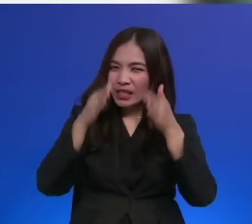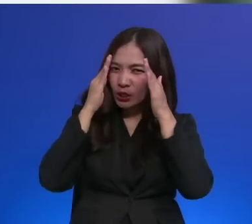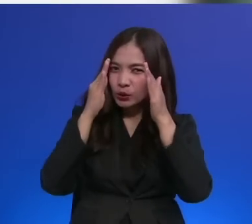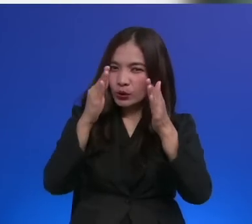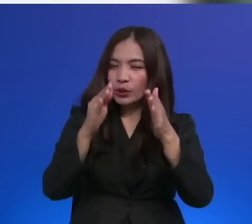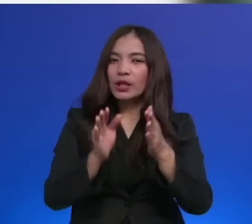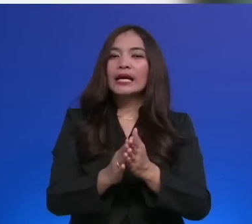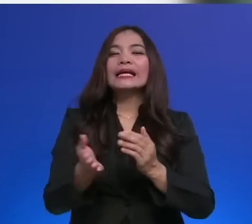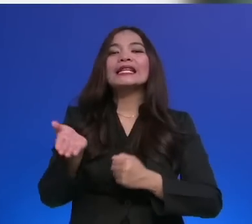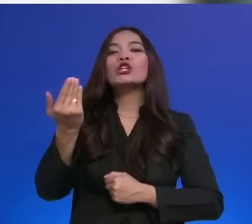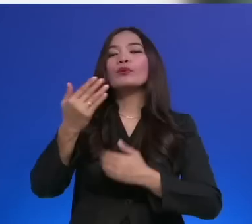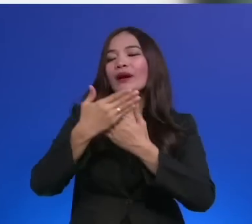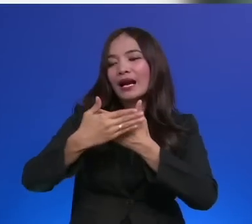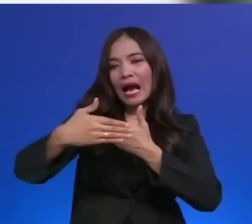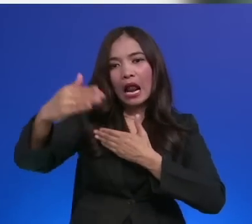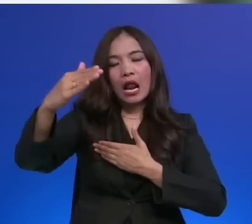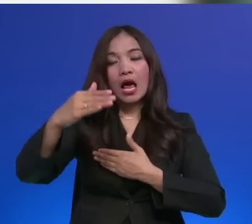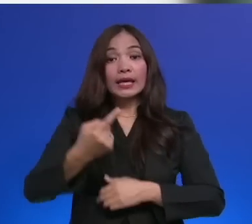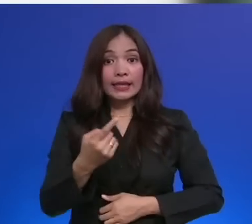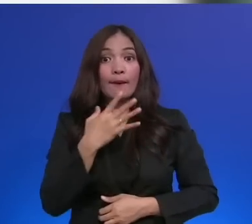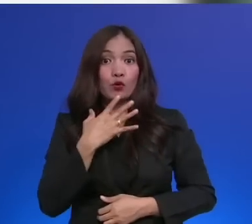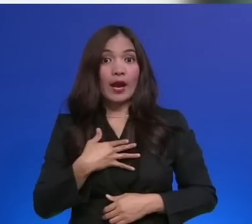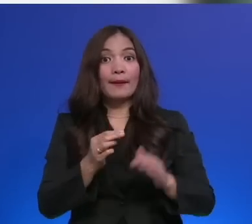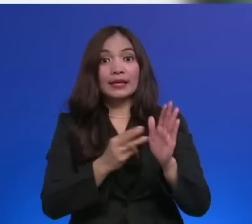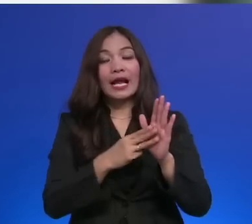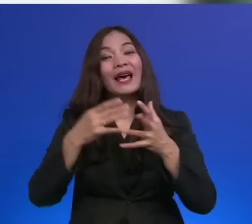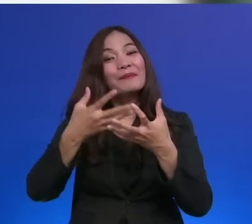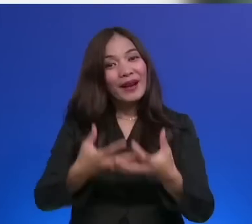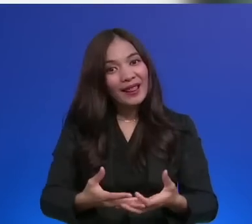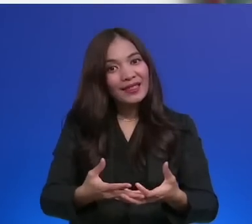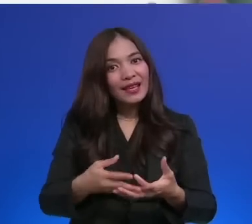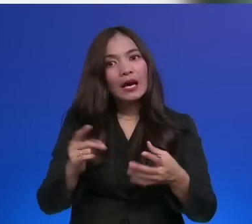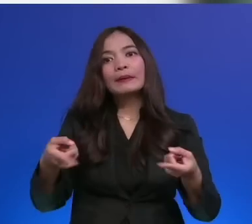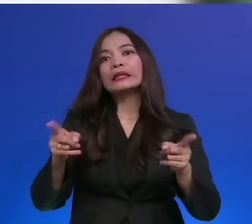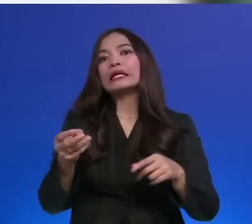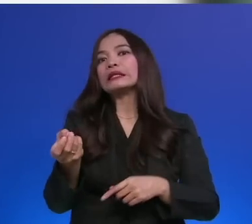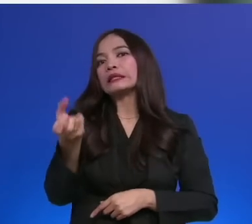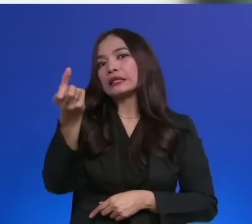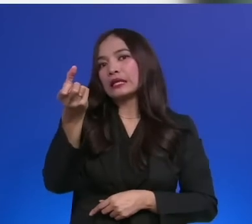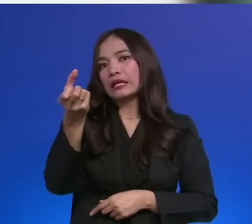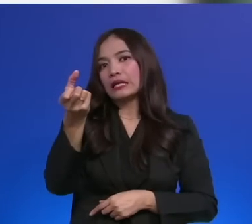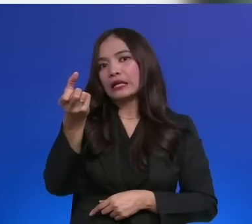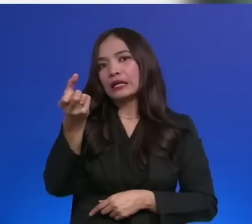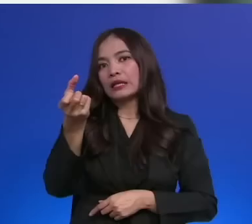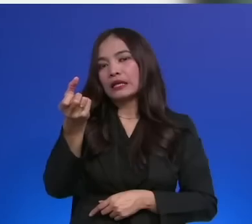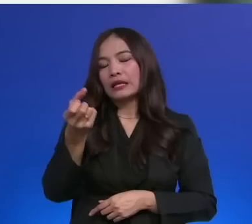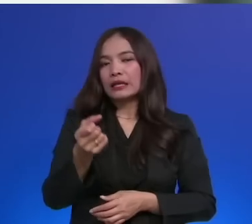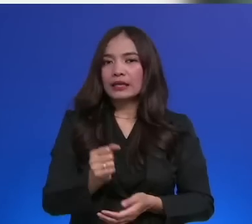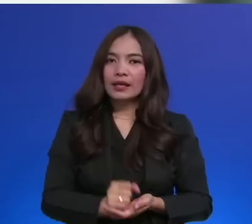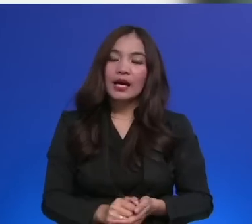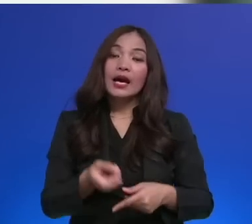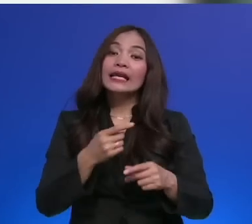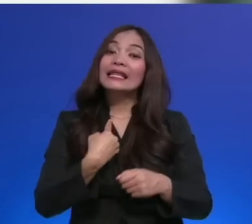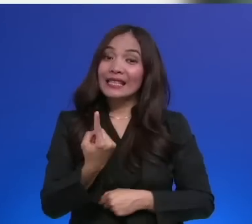Jadi masalah seberat apapun, sebesar apapun, menjadi kecil, ya, menjadi kecil. Kita